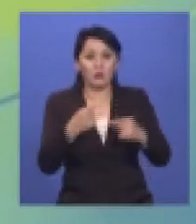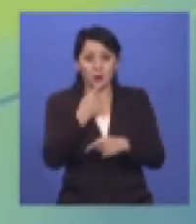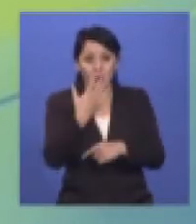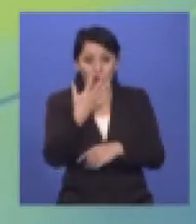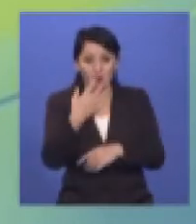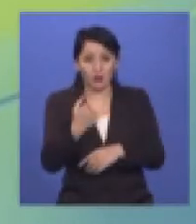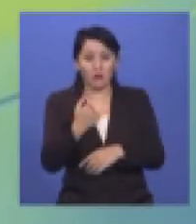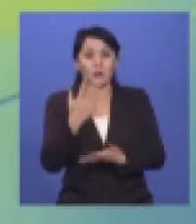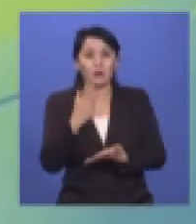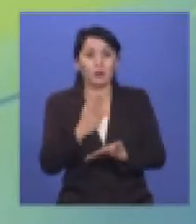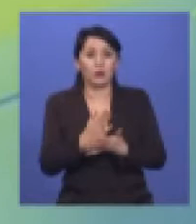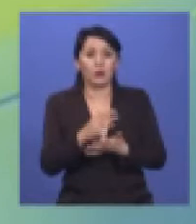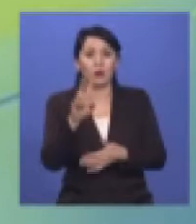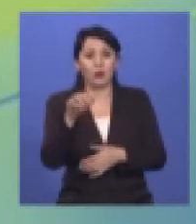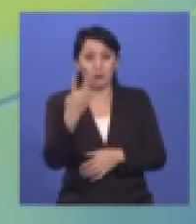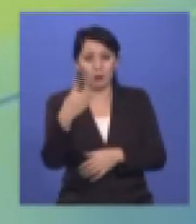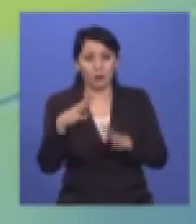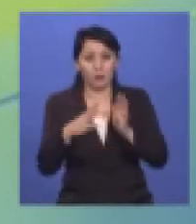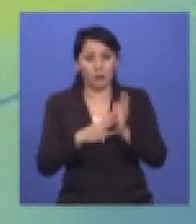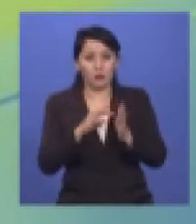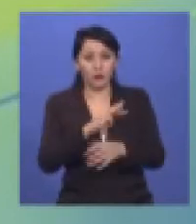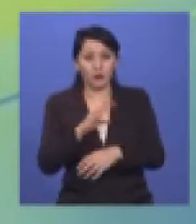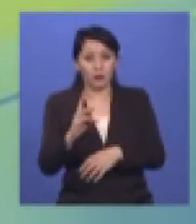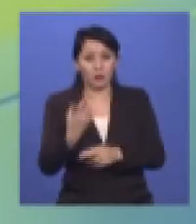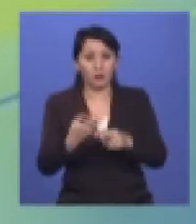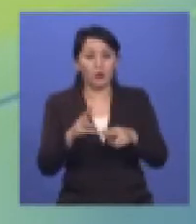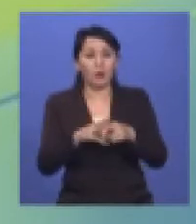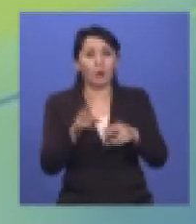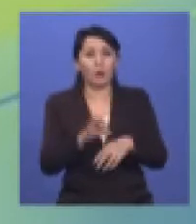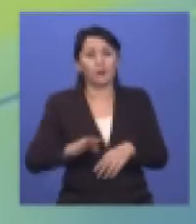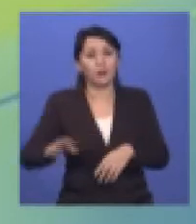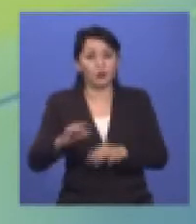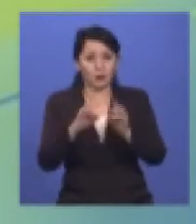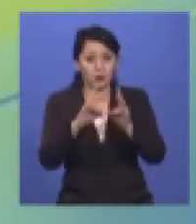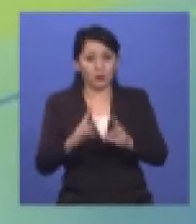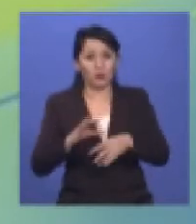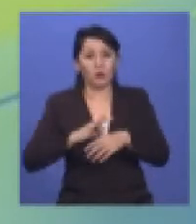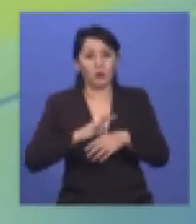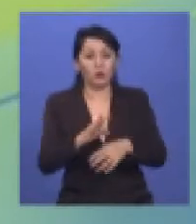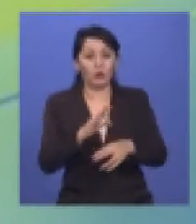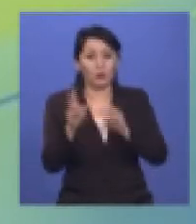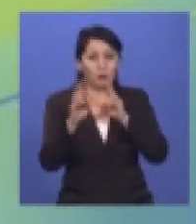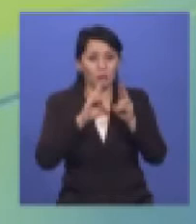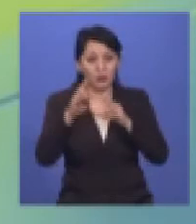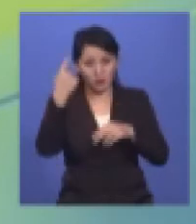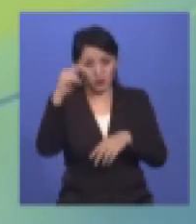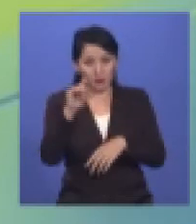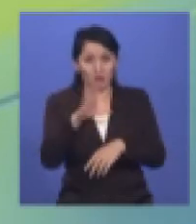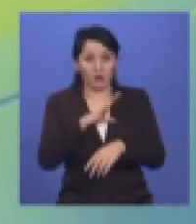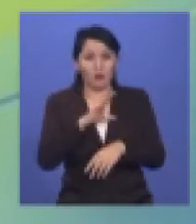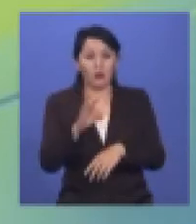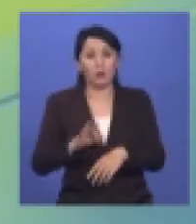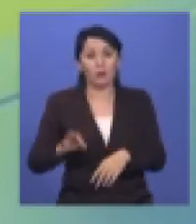алған. Келтірілген материалдық шығын 229 миллион теңге. Бұл туралы облыстық төтенше жағдайлар департаментінің өткізген